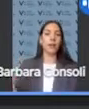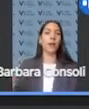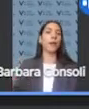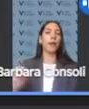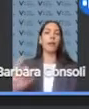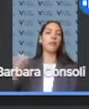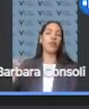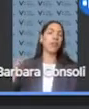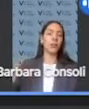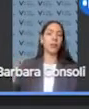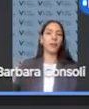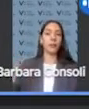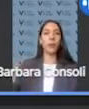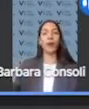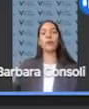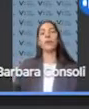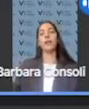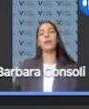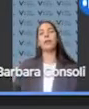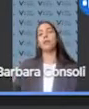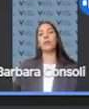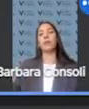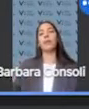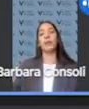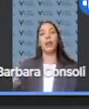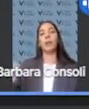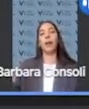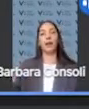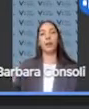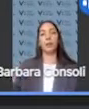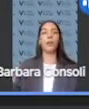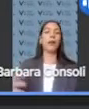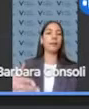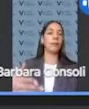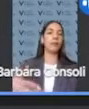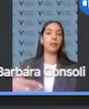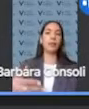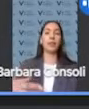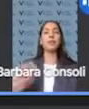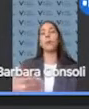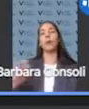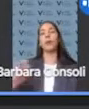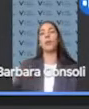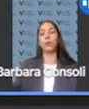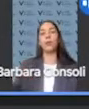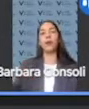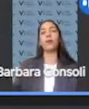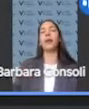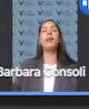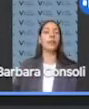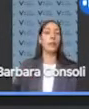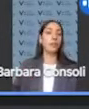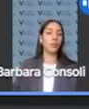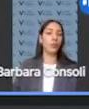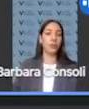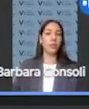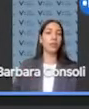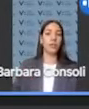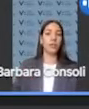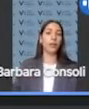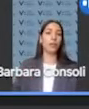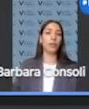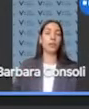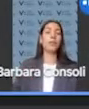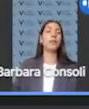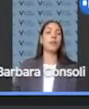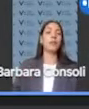dividere l'esame generalmente in due parti e quindi di sostenere magari la prima parte a metà semestre e poi la seconda parte nei mesi successivi. incontri successivi,